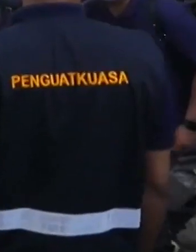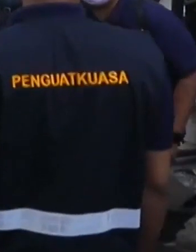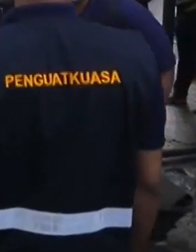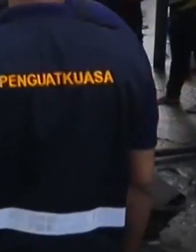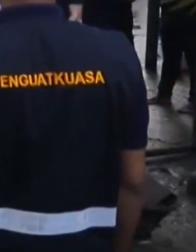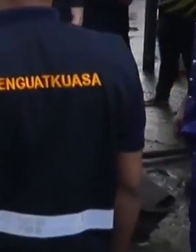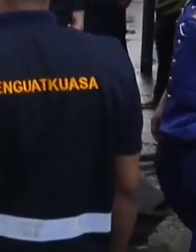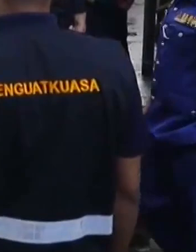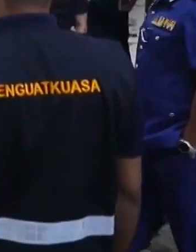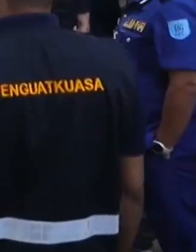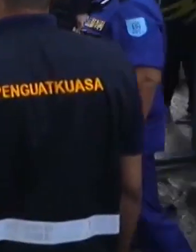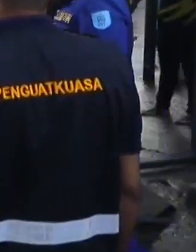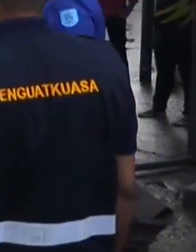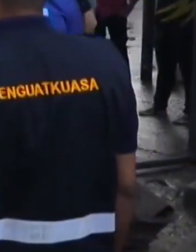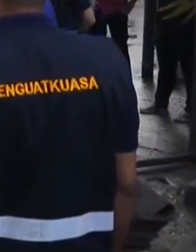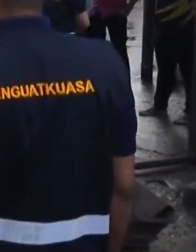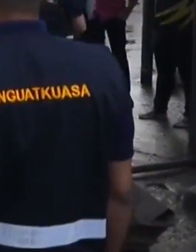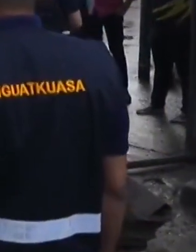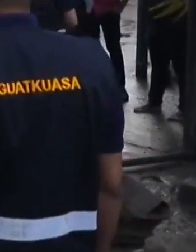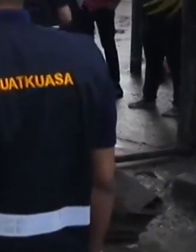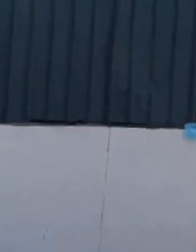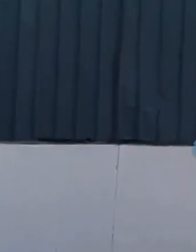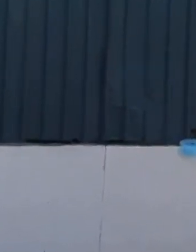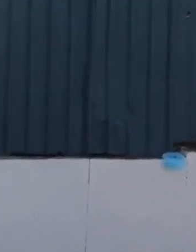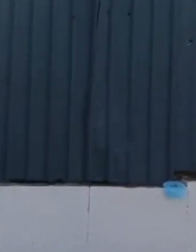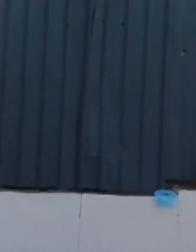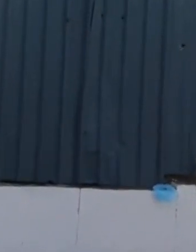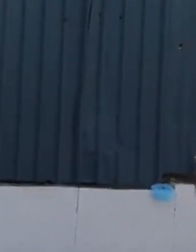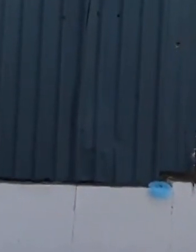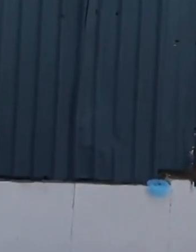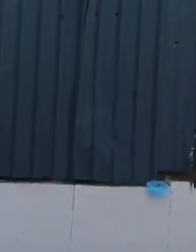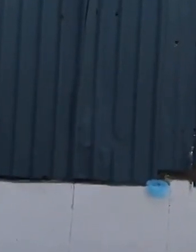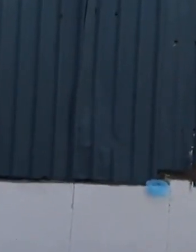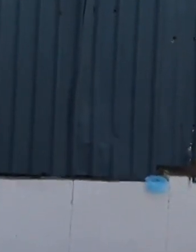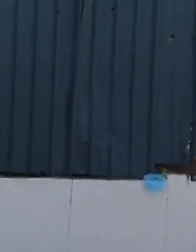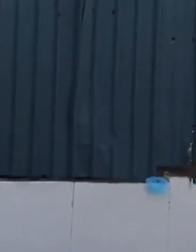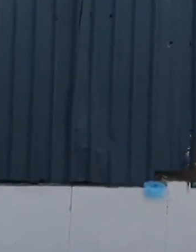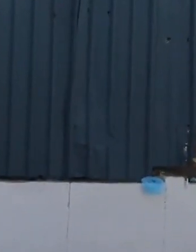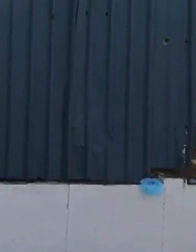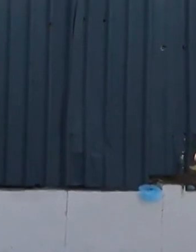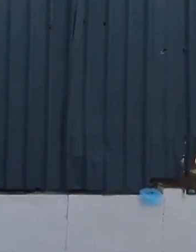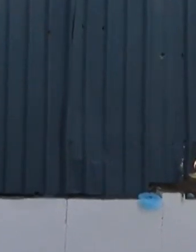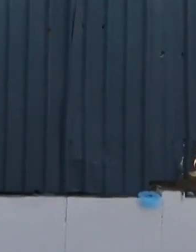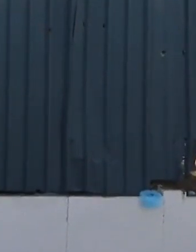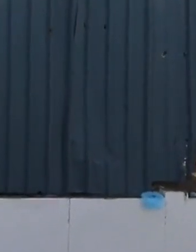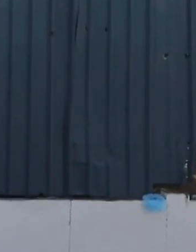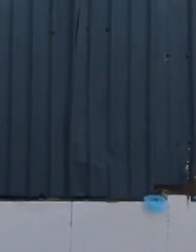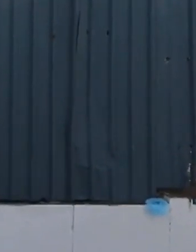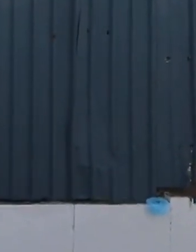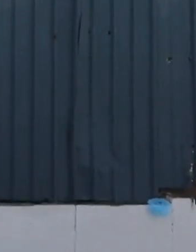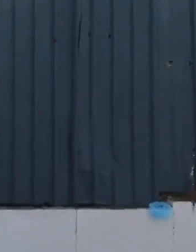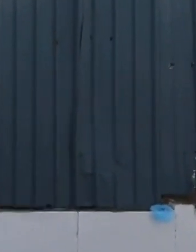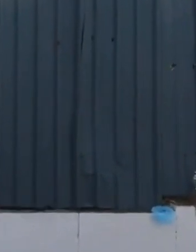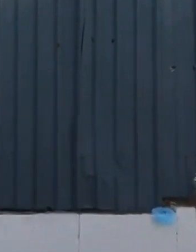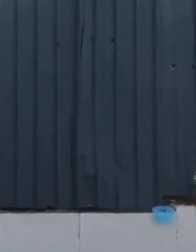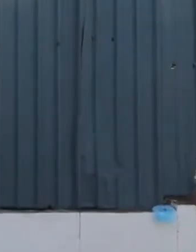sebanyak 140 kertas catatan telah dibuka dan sebanyak 618 kompon telah dikeluarkan